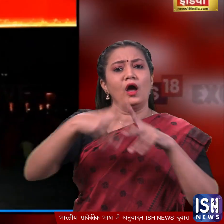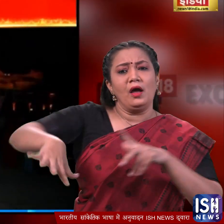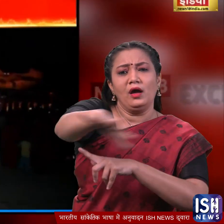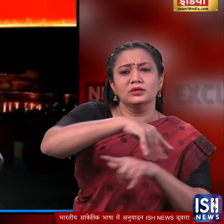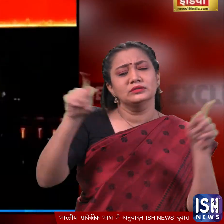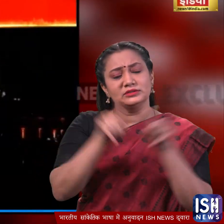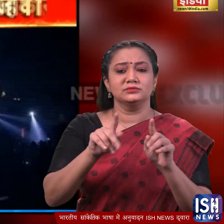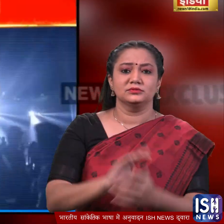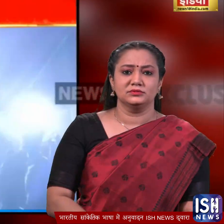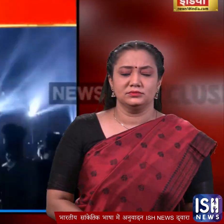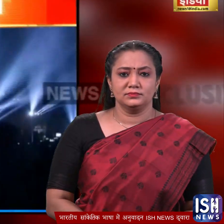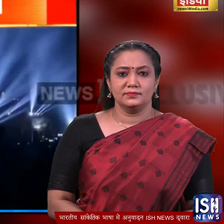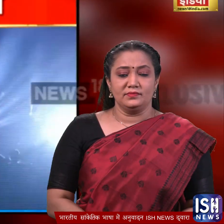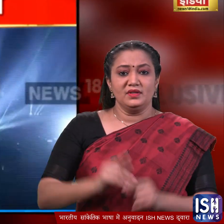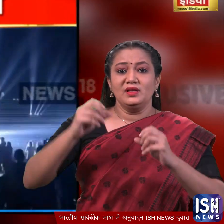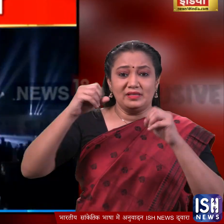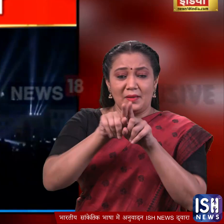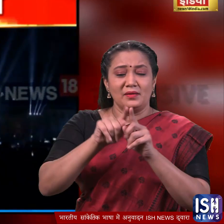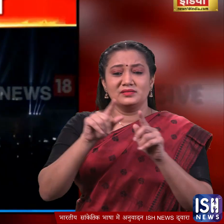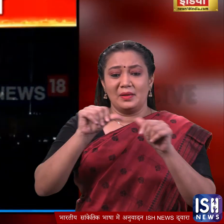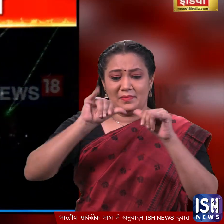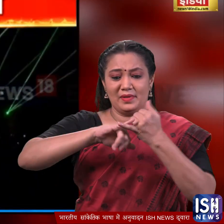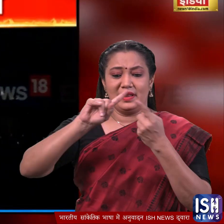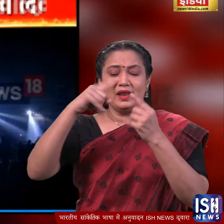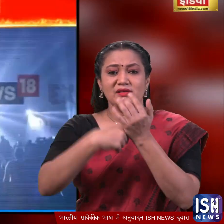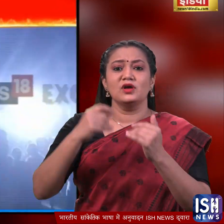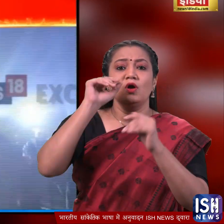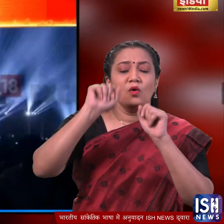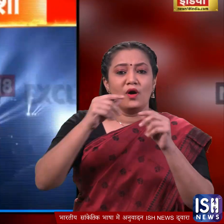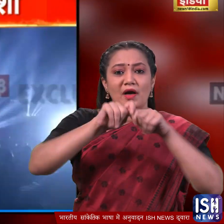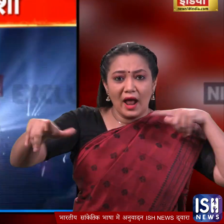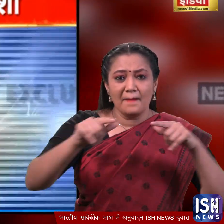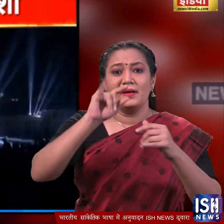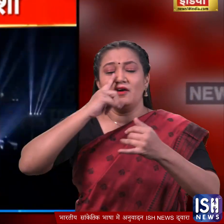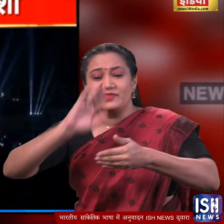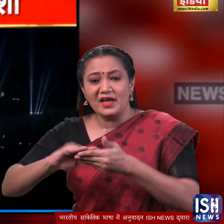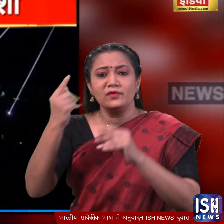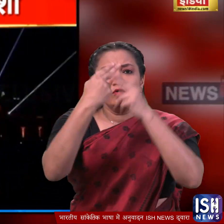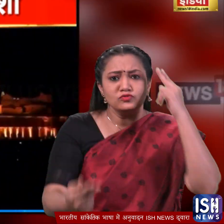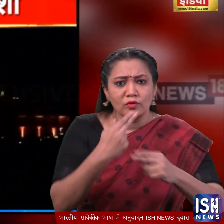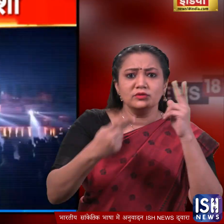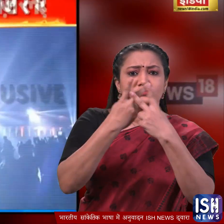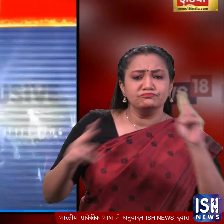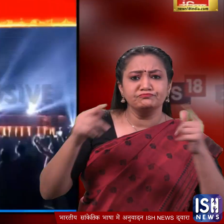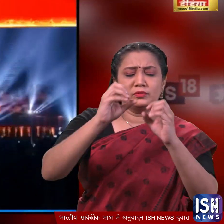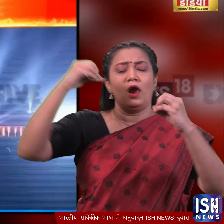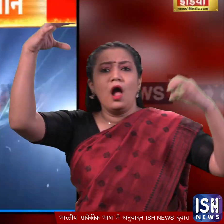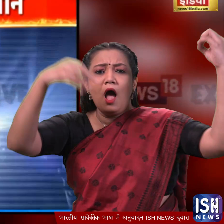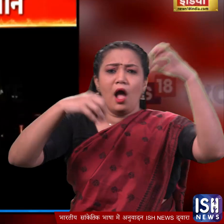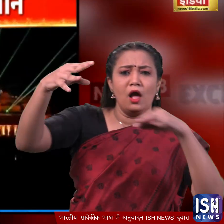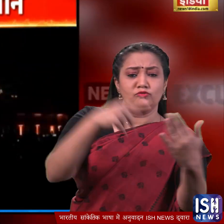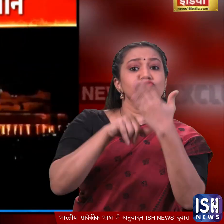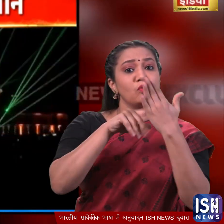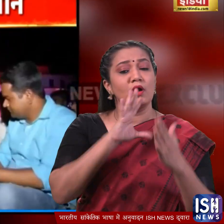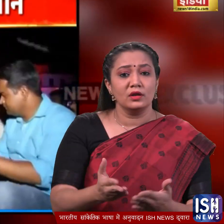में नजर आ रही है। बताया गया कि इस खास लेजर शो में राम और सीता के जीवन से जुड़े रामायण के कई प्रसंग दिखेंगे। इन कोशिशों का